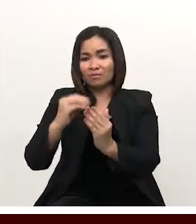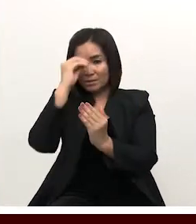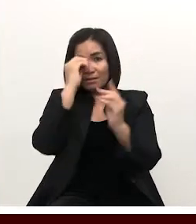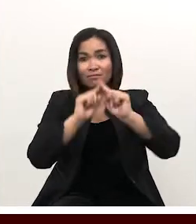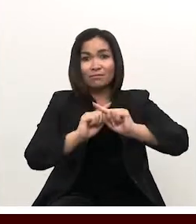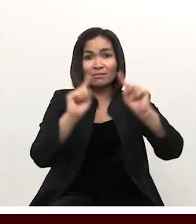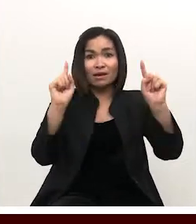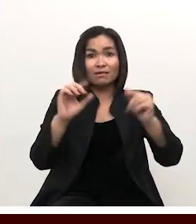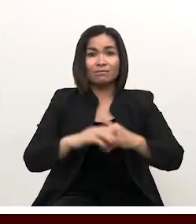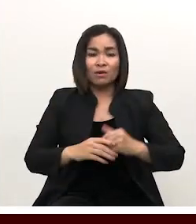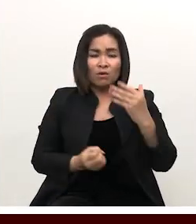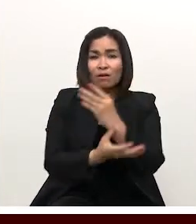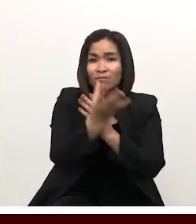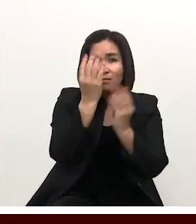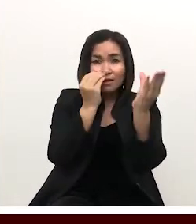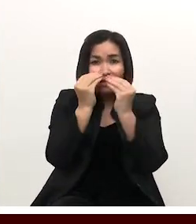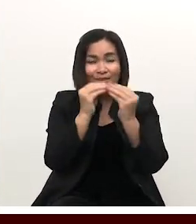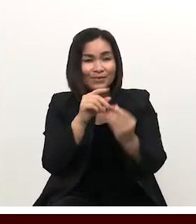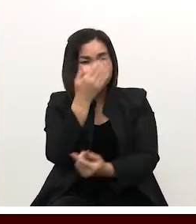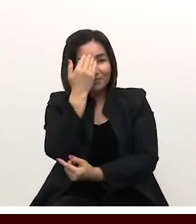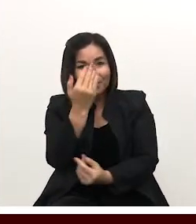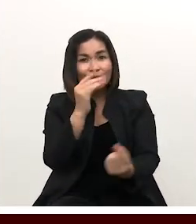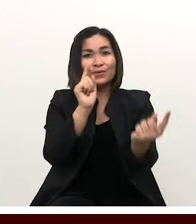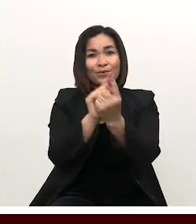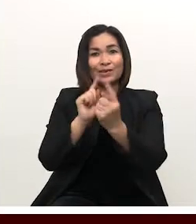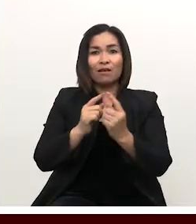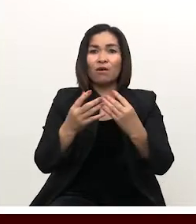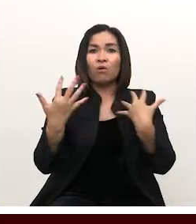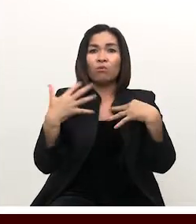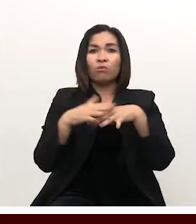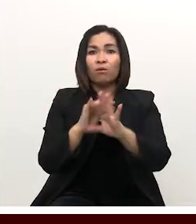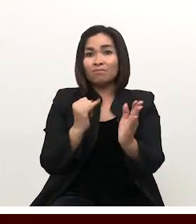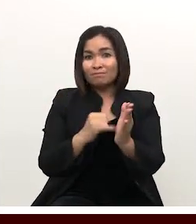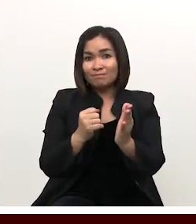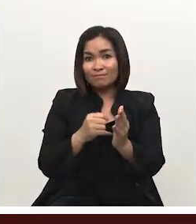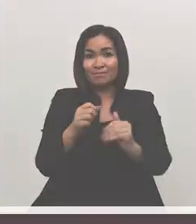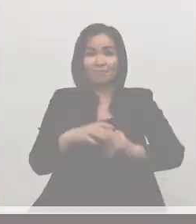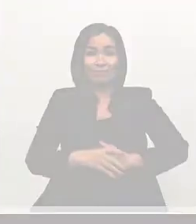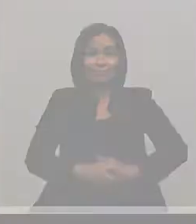เรียนนะคะจะได้เรียนรู้เข้ากับพี่คนงานได้ง่ายๆเงี้ยค่ะ